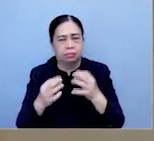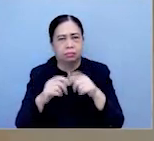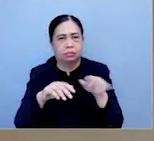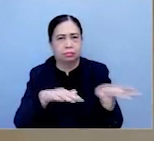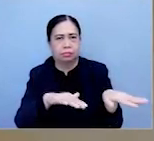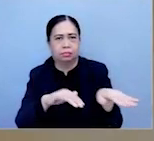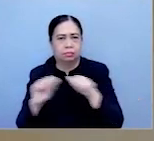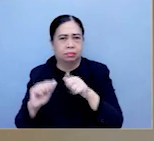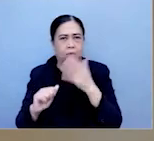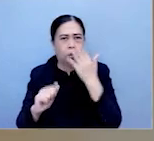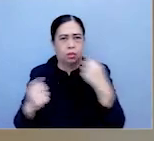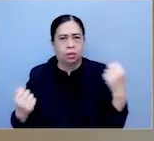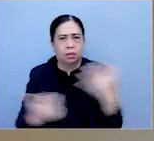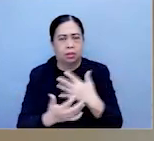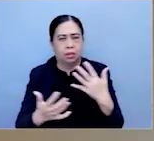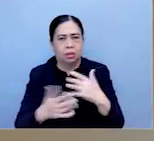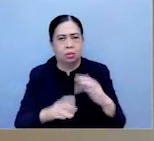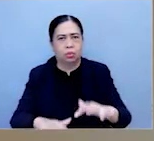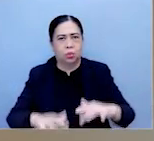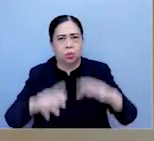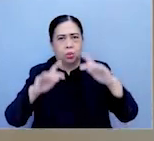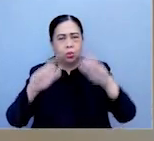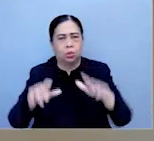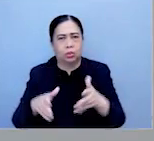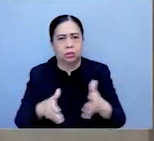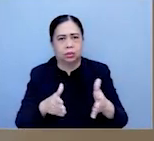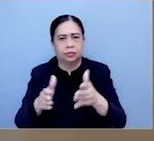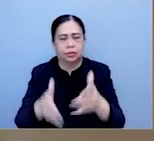sa takot na tuluyang umapaw ang ilog.